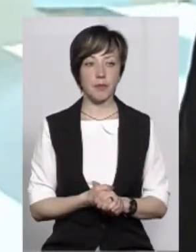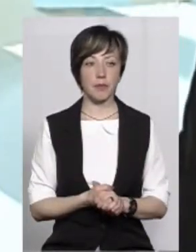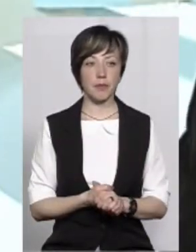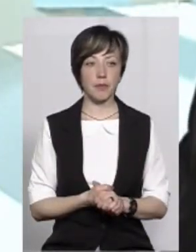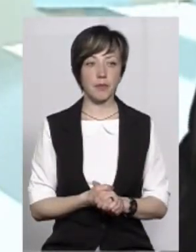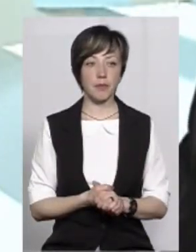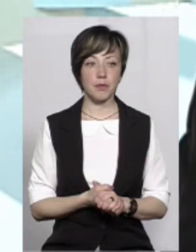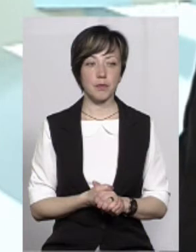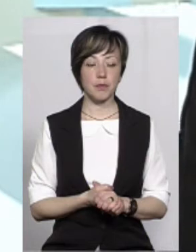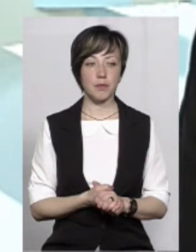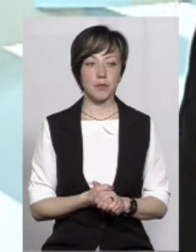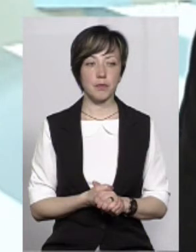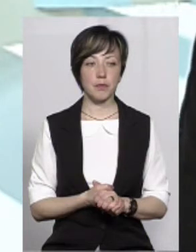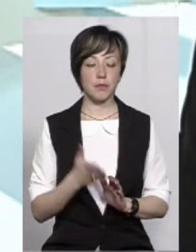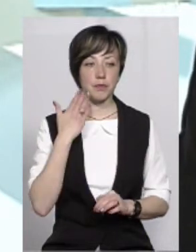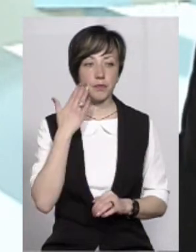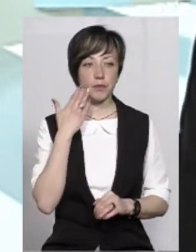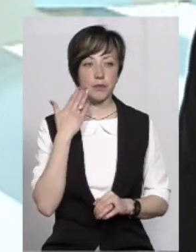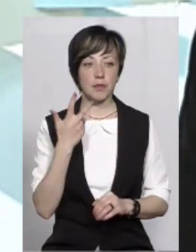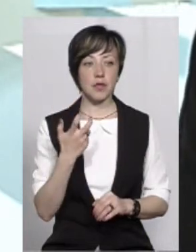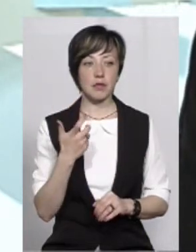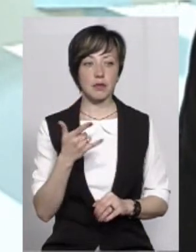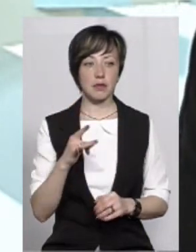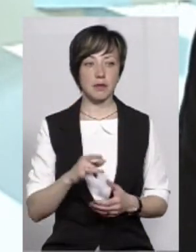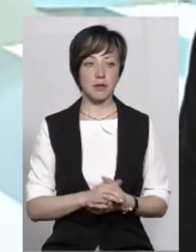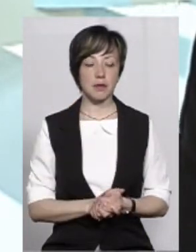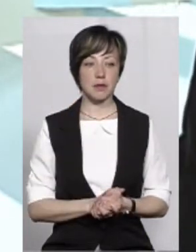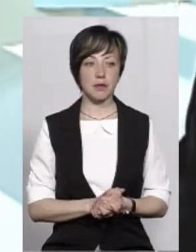собістоїмості реалізації десь в пределах 300 гривень.